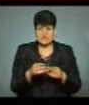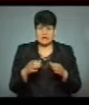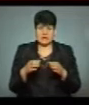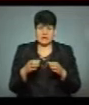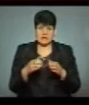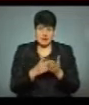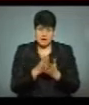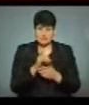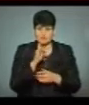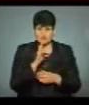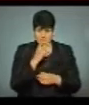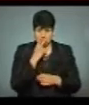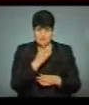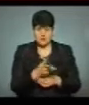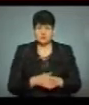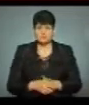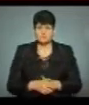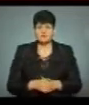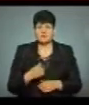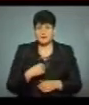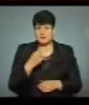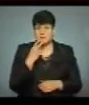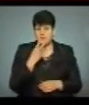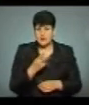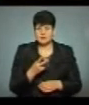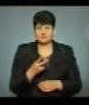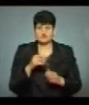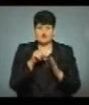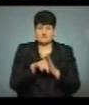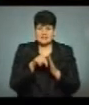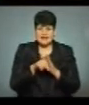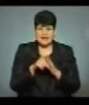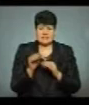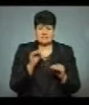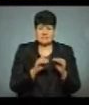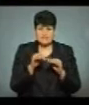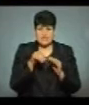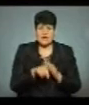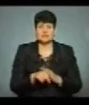ми її бачимо. Ми бачимо, що вона так всередині, в складі